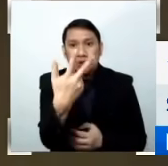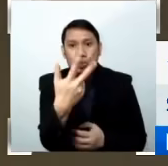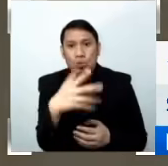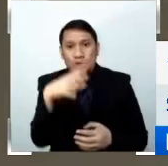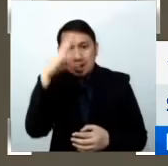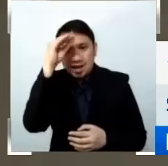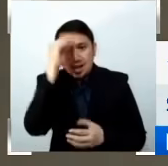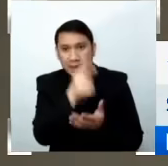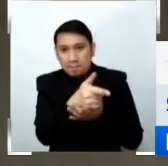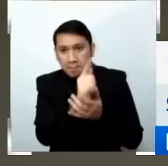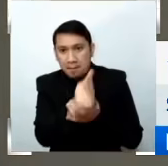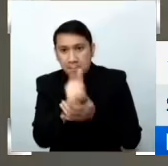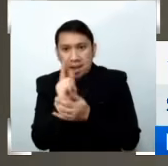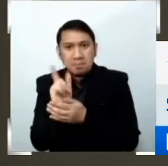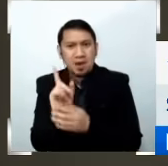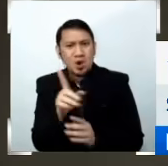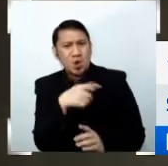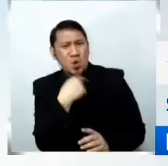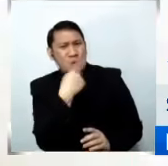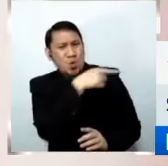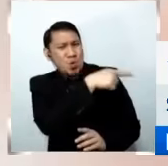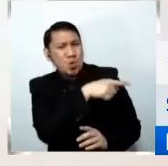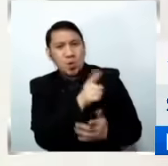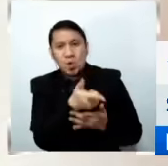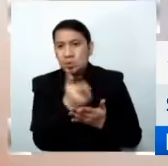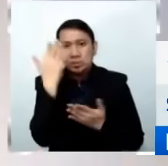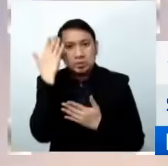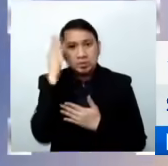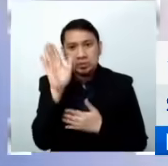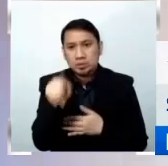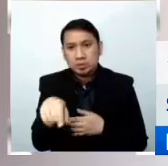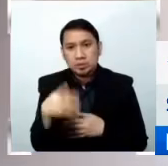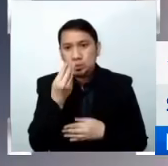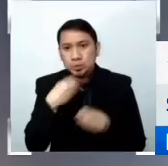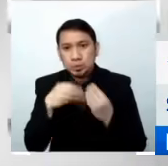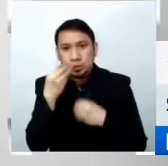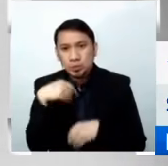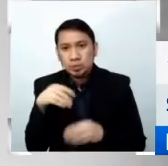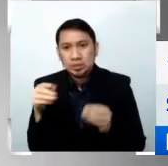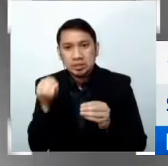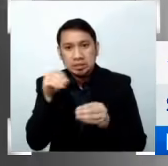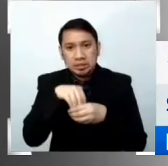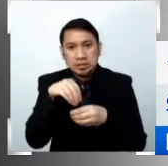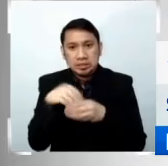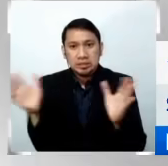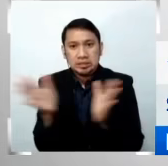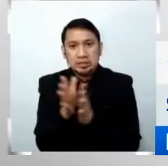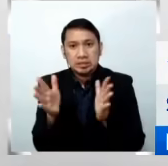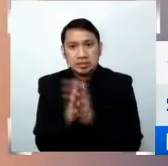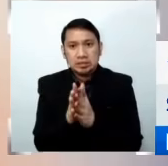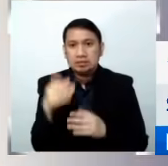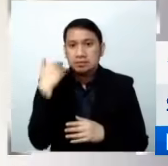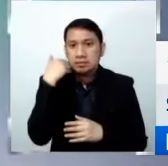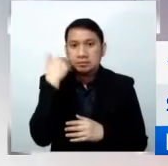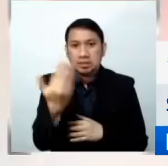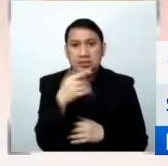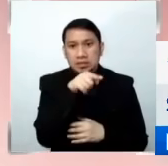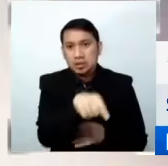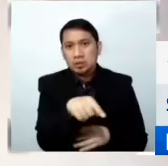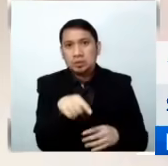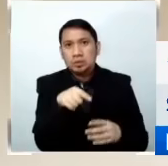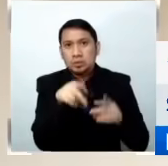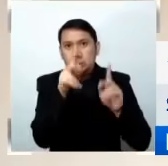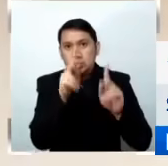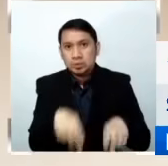pa nakikilalang armadong lalaki habang kumakain sa loob ng karinderya. Dead on the spot ang isa sa mga biktima habang isinugod